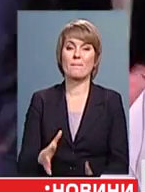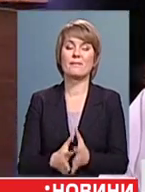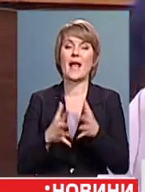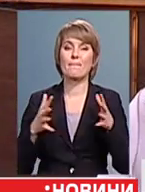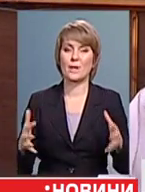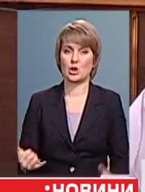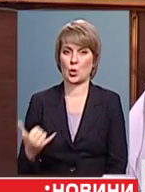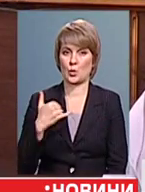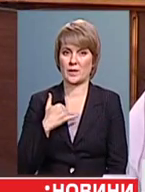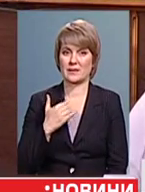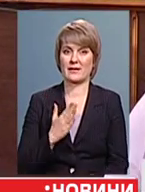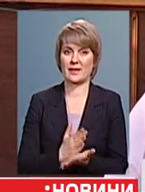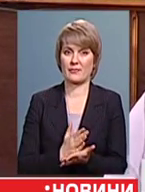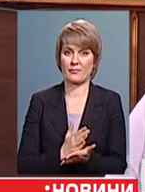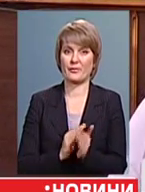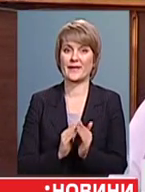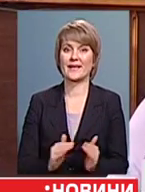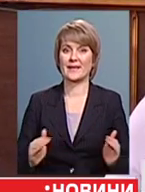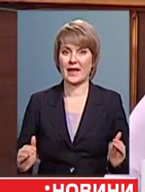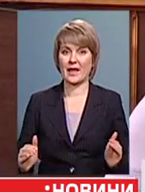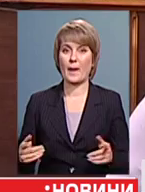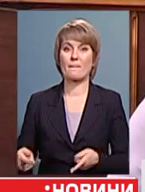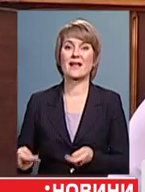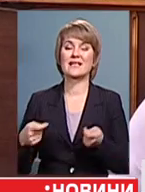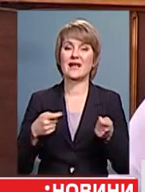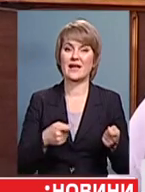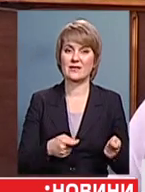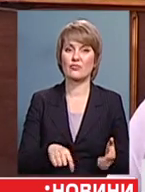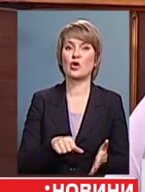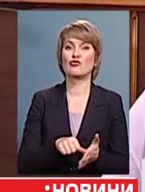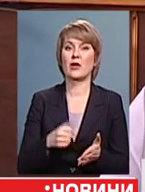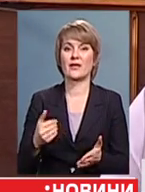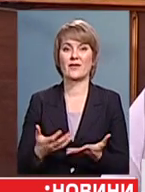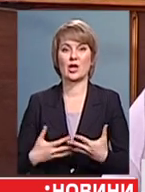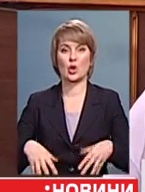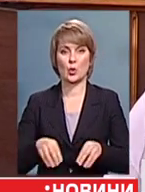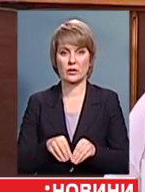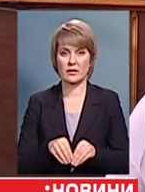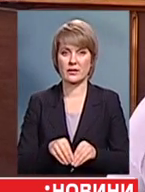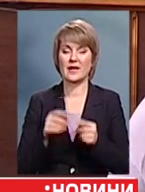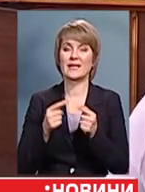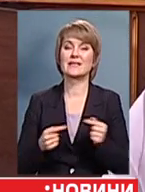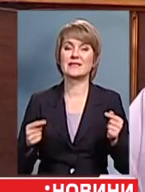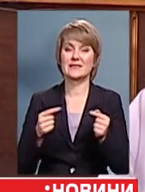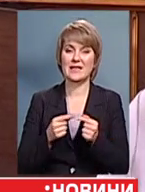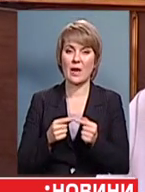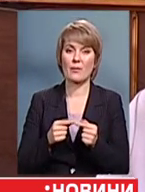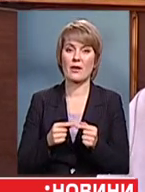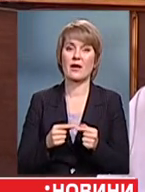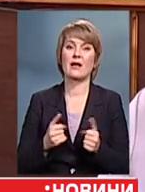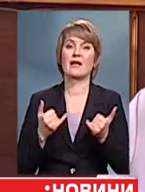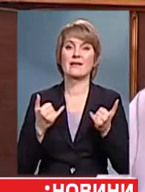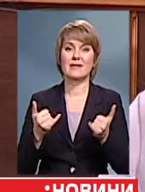нас є дітей-переселенців, членів їх родин. І саме за